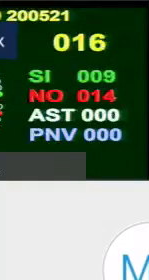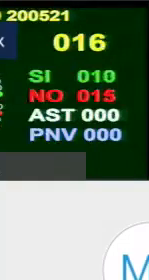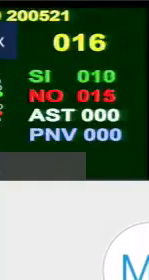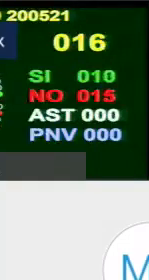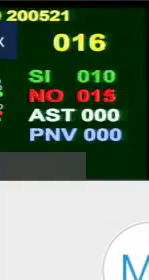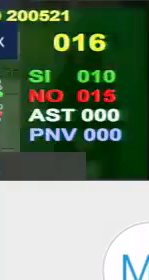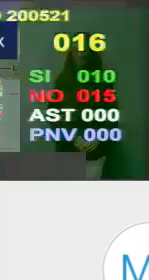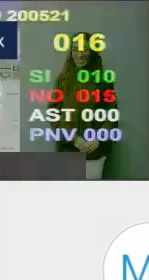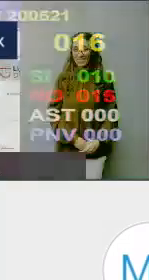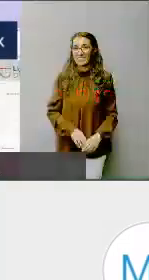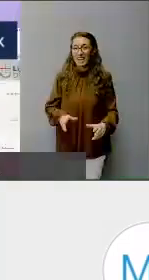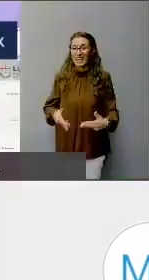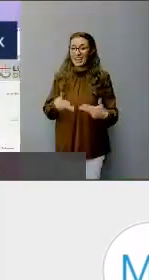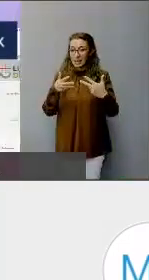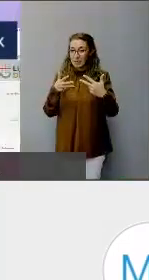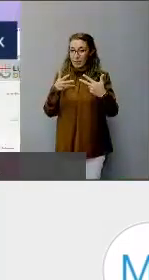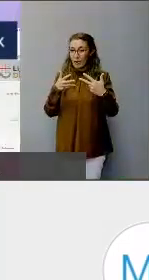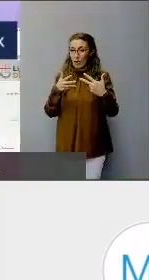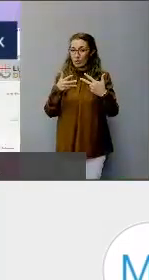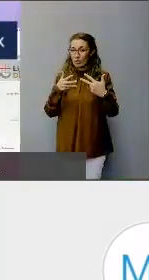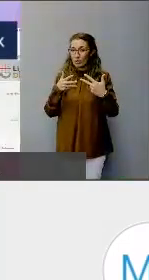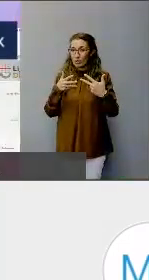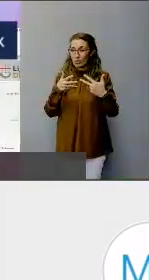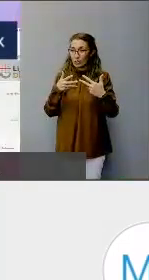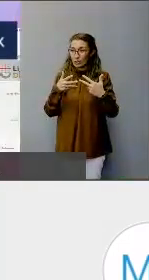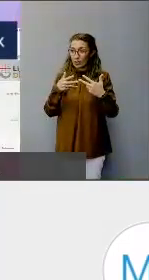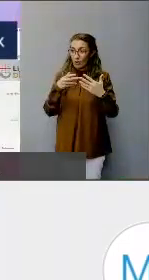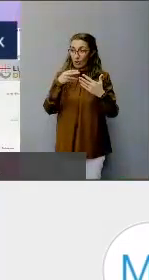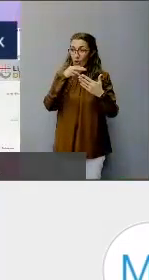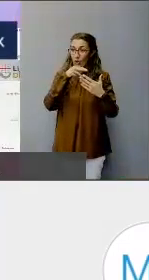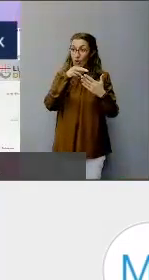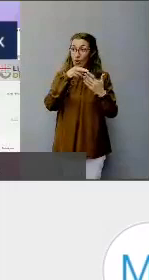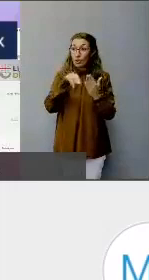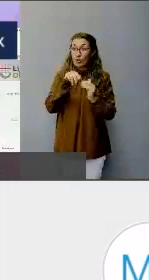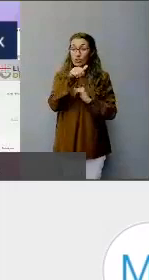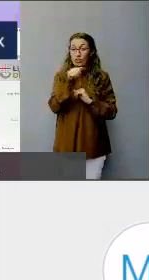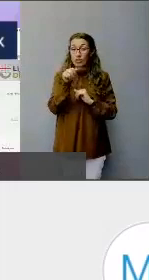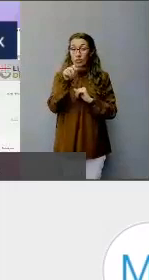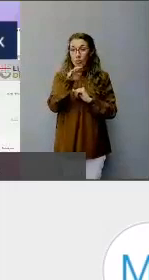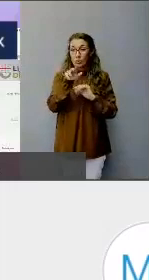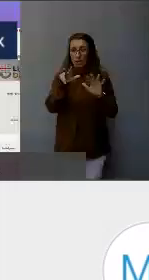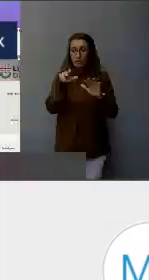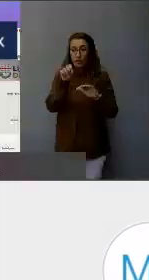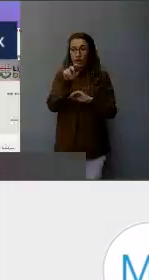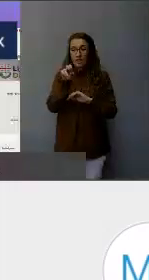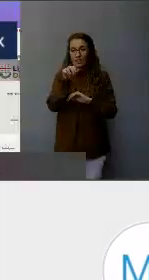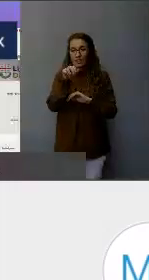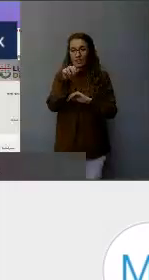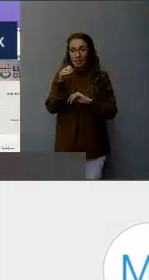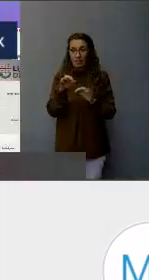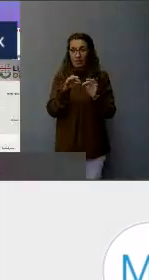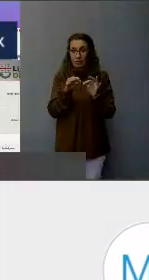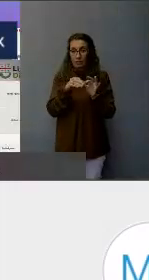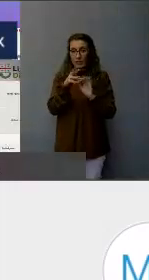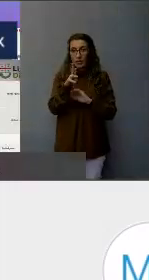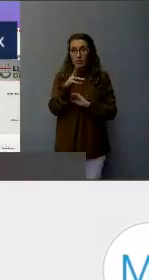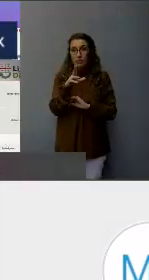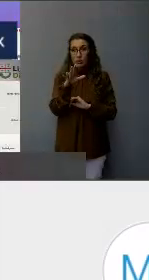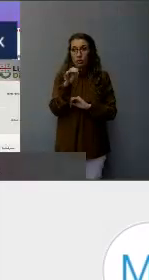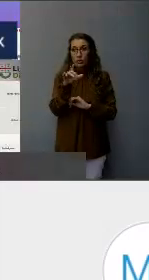da remoto sul documento numero 5 euro l'etto grazie consigliera bruccoleri